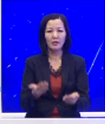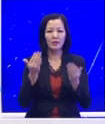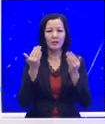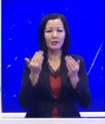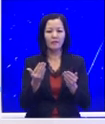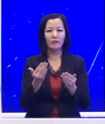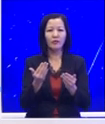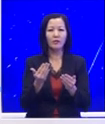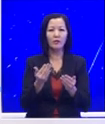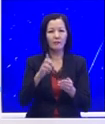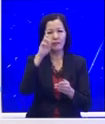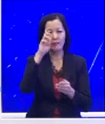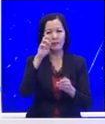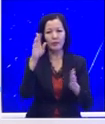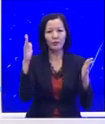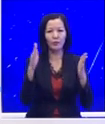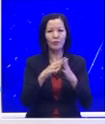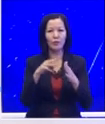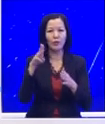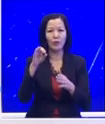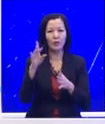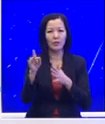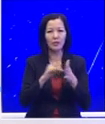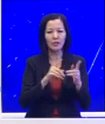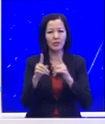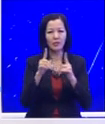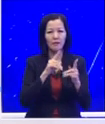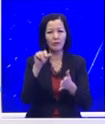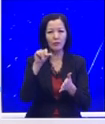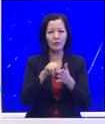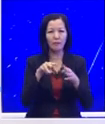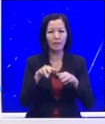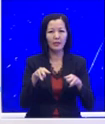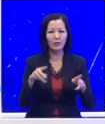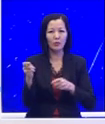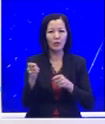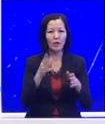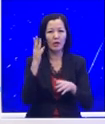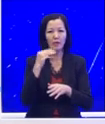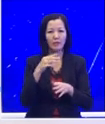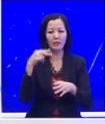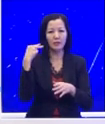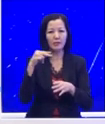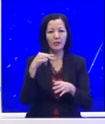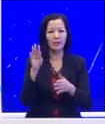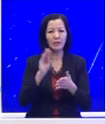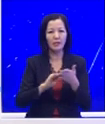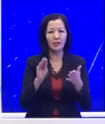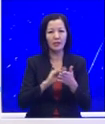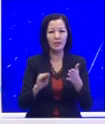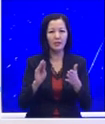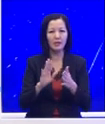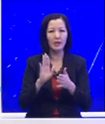В резиденции Акорда Касым Жомарт Токаев провел экстренное совещание с участием премьер-министра, руководства администрации президента, секретаря